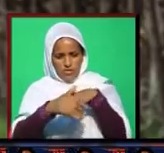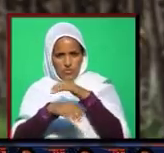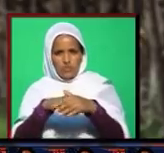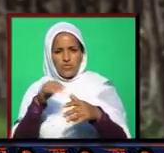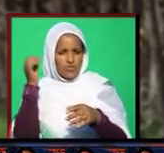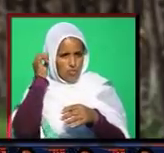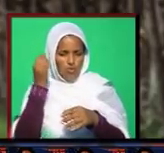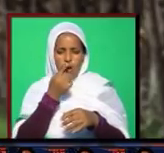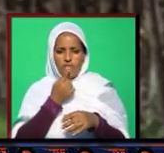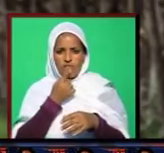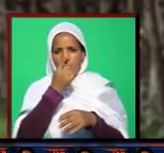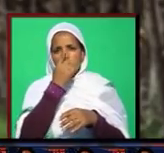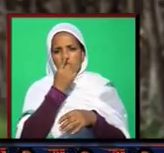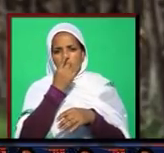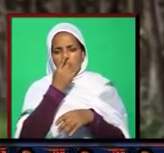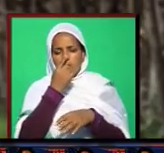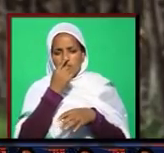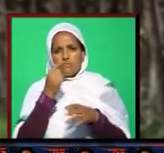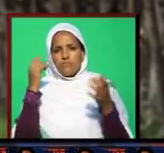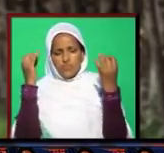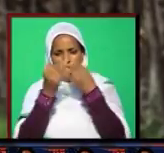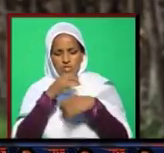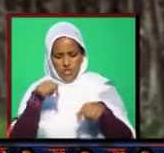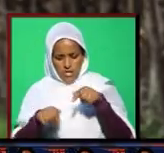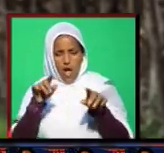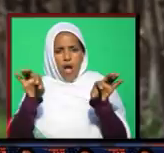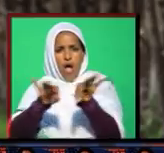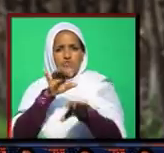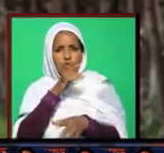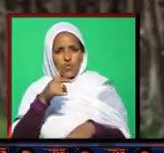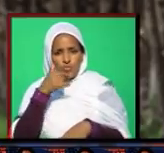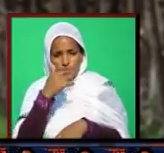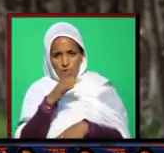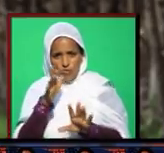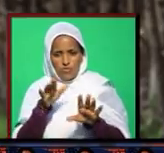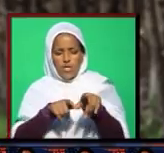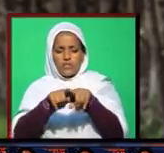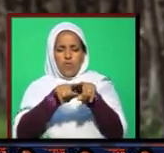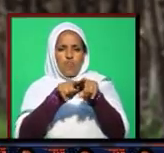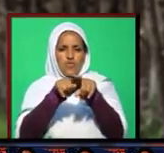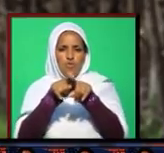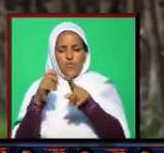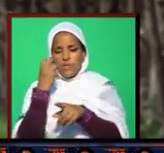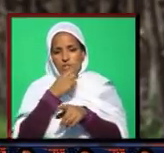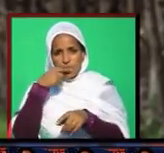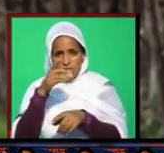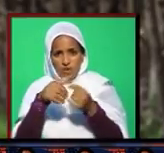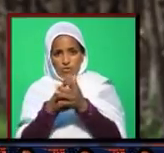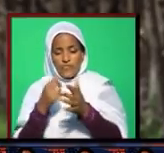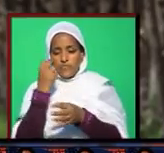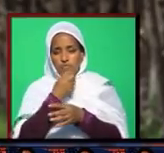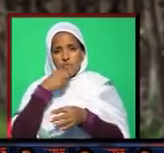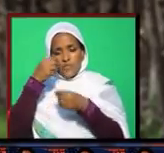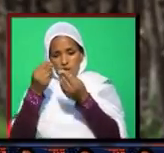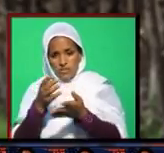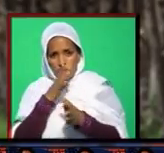ጆሮን አፍን አፍንጫን ንዑስ መሌሊትን እግርን አያስፈልጉኝም አትላቸውም። ተስማምተው ነው በልሳን የሚናገረውም ልሳን መናገር